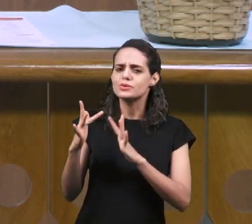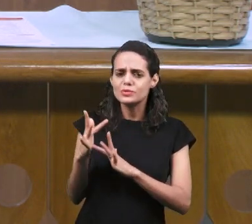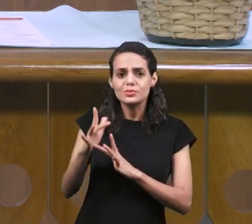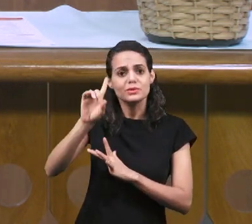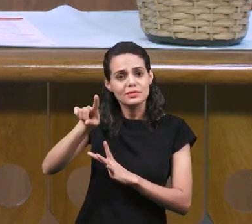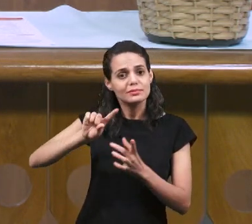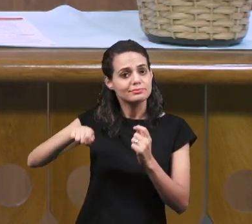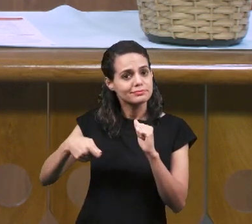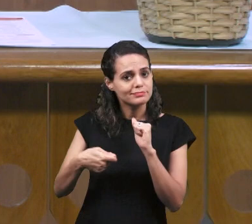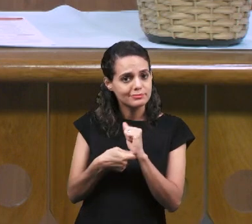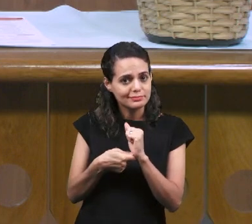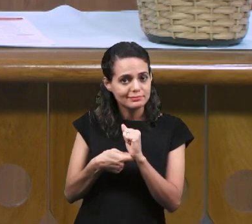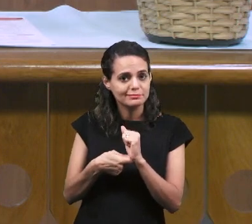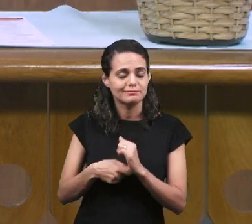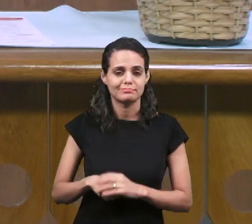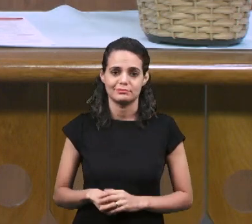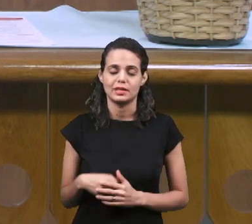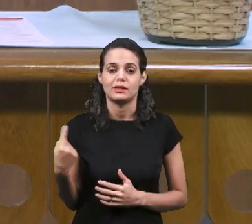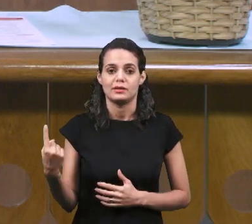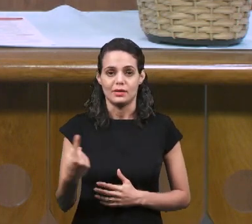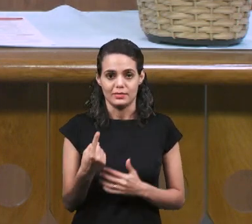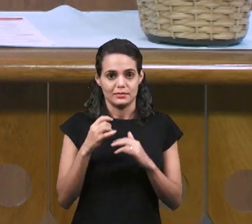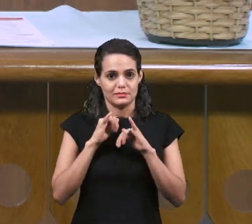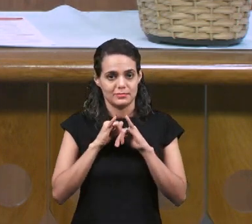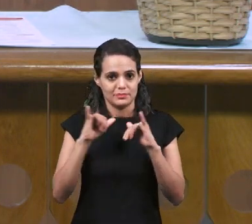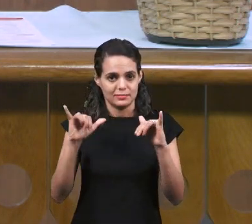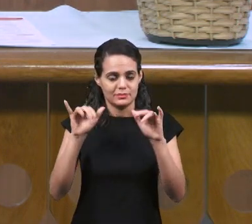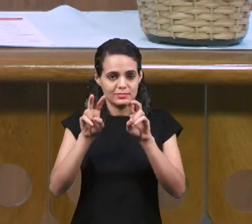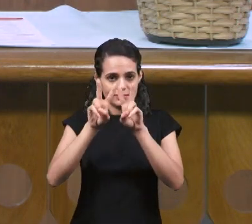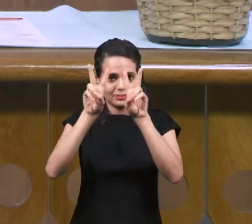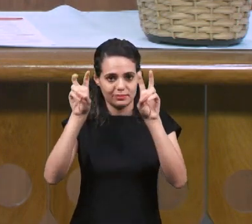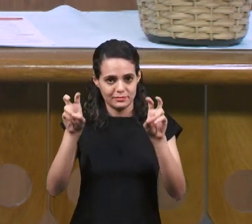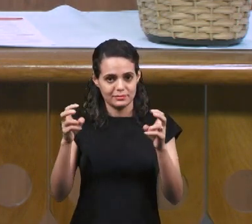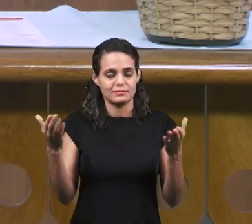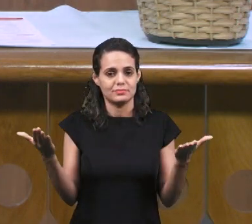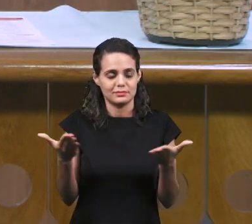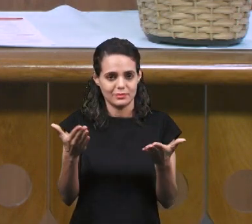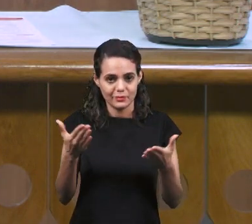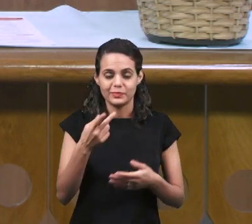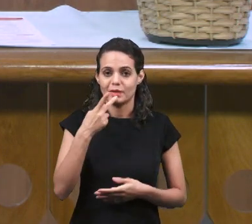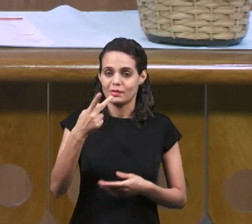Je recommande à nos ouvriers, aux pasteurs, de manière générale,